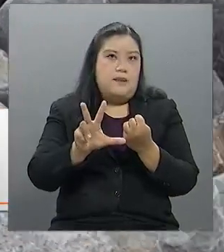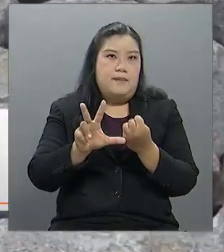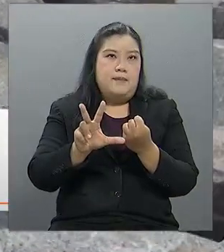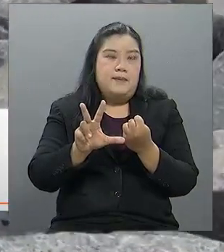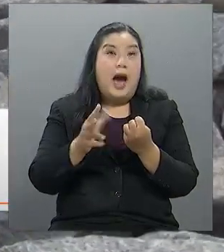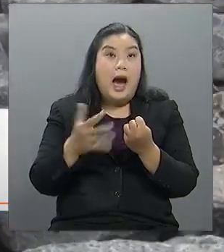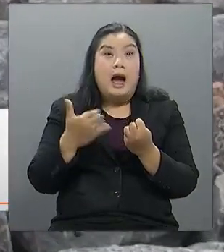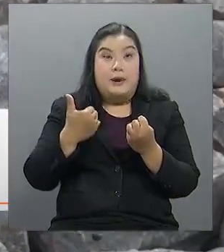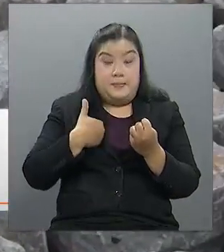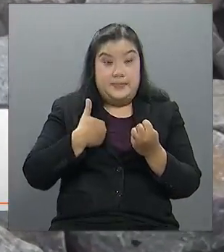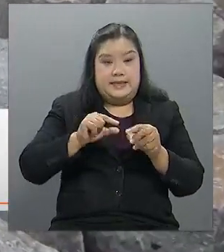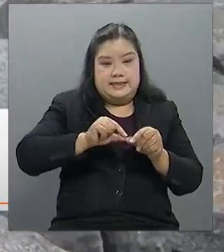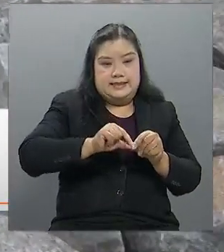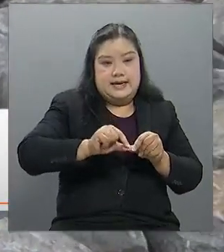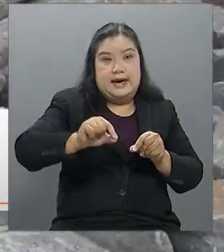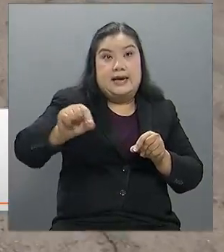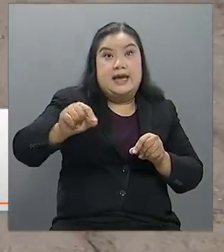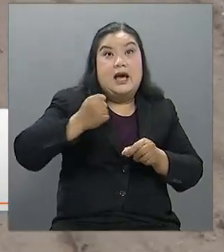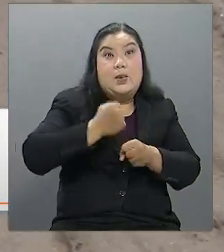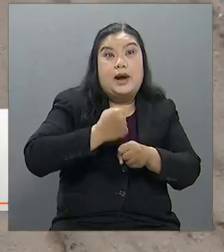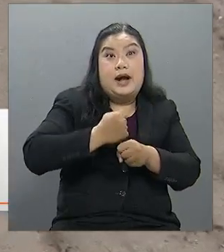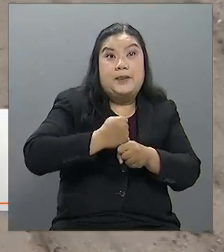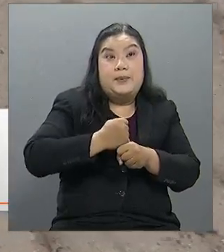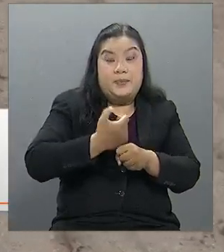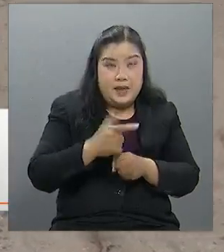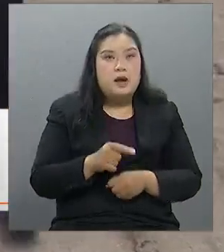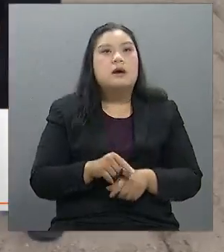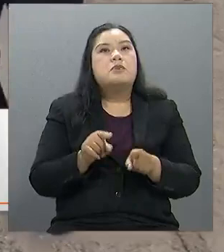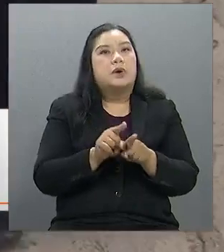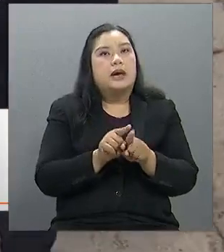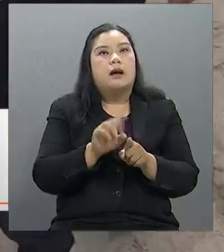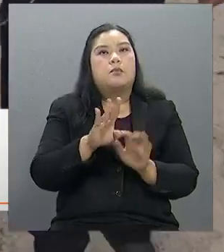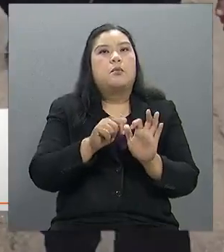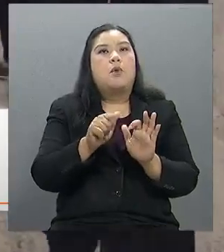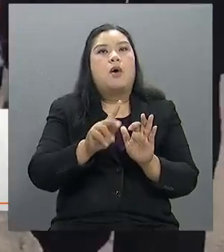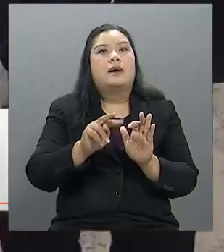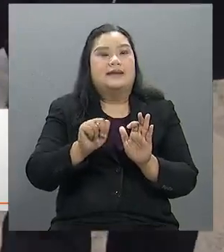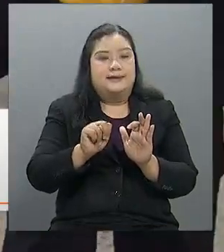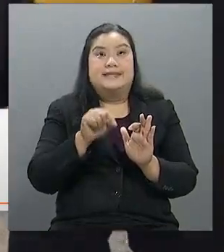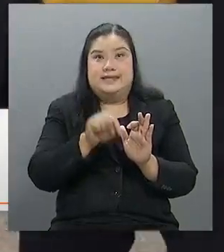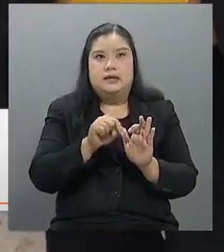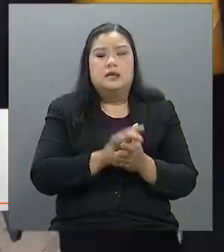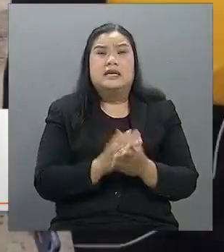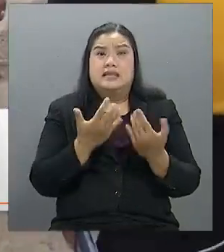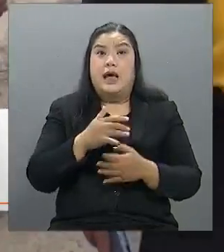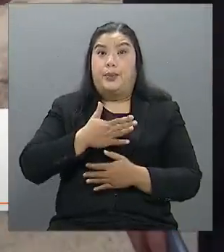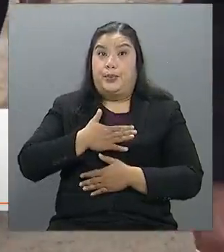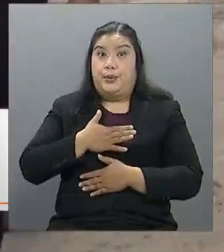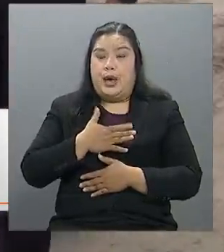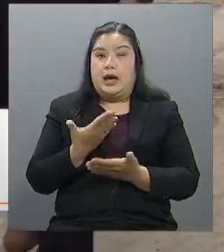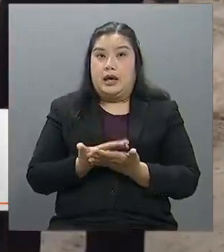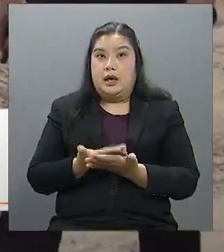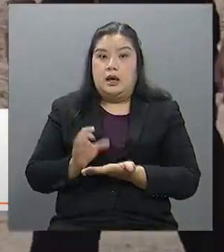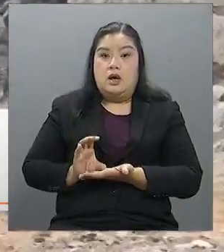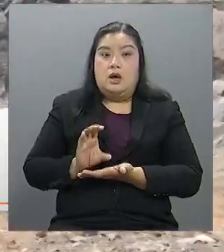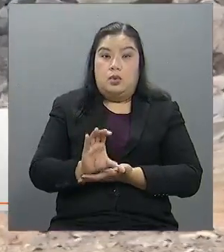อกับแนวก่อสร้างเดิมที่บ้านบ่ออิดตำบลเกาะแต้วอำเภอเมืองค่ะซึ่งกรมเจ้าท่าเนี่ยเขาใช้งบประมาณกว่า